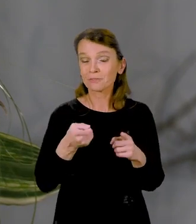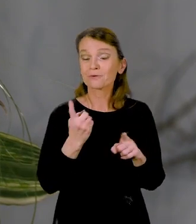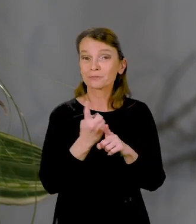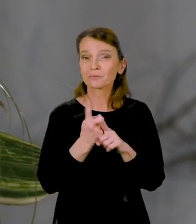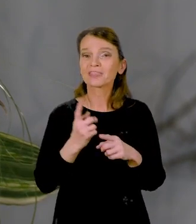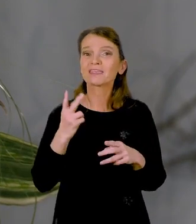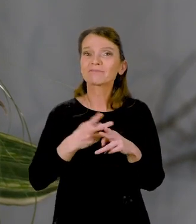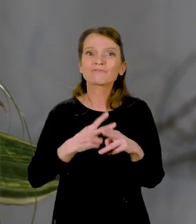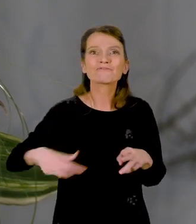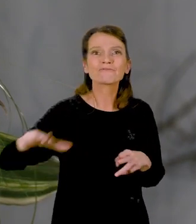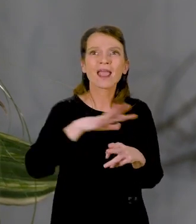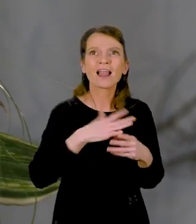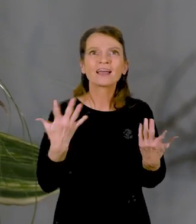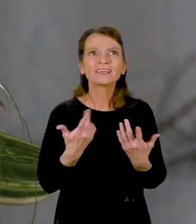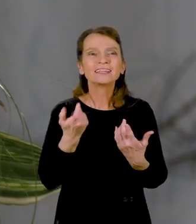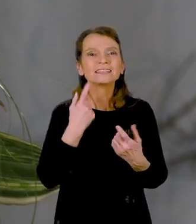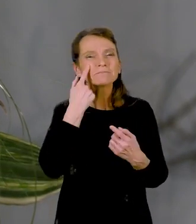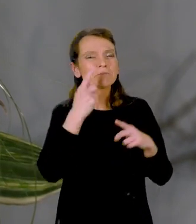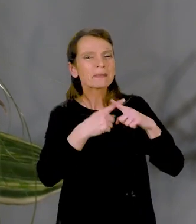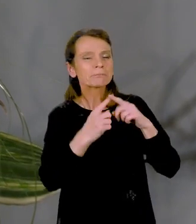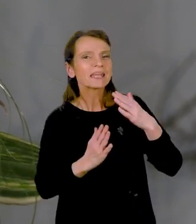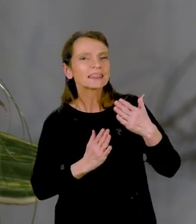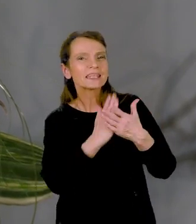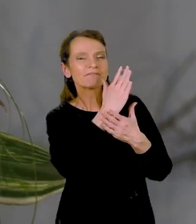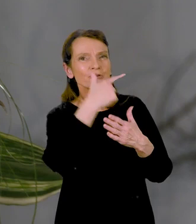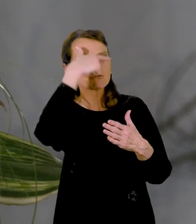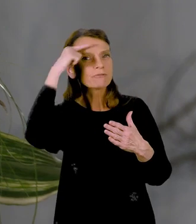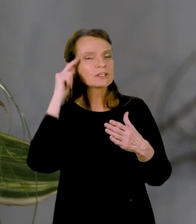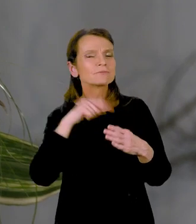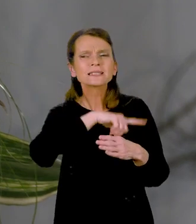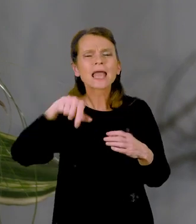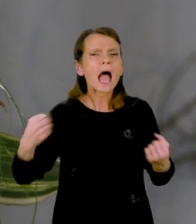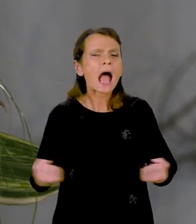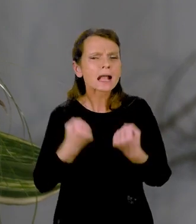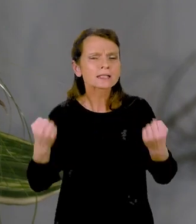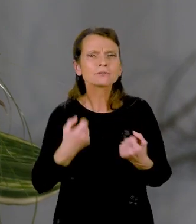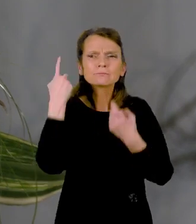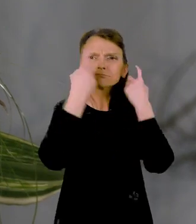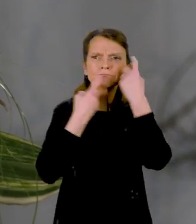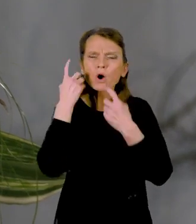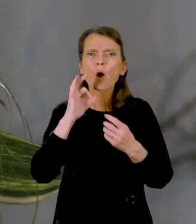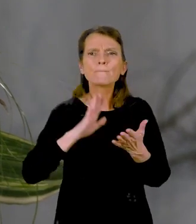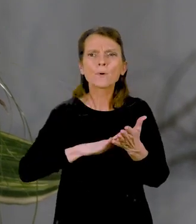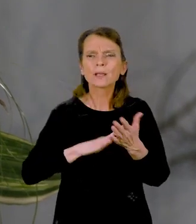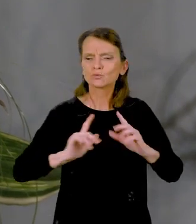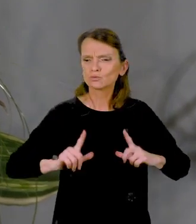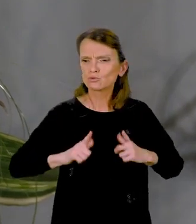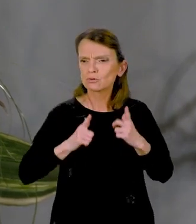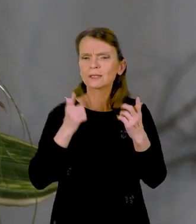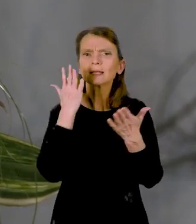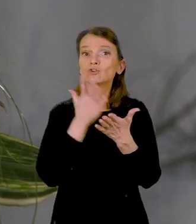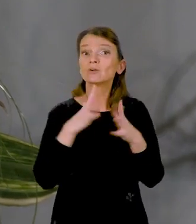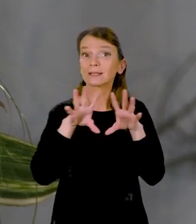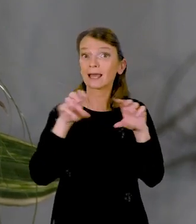se z perspektive človeštva aktivno premišljuje o pomenu doživetega in narejenega.